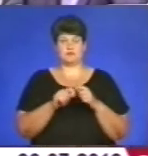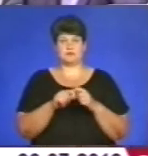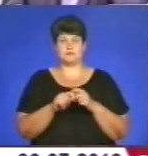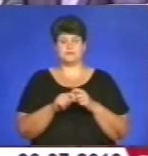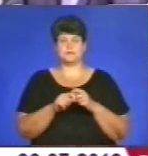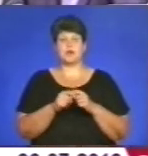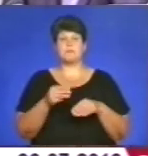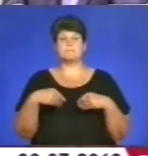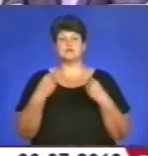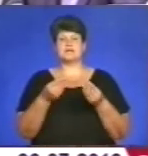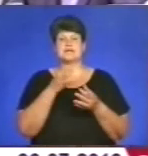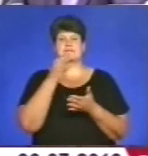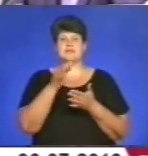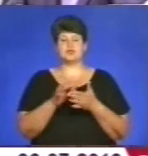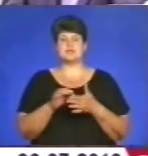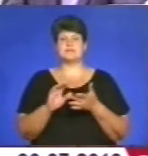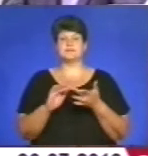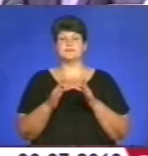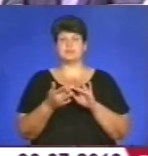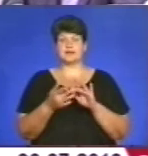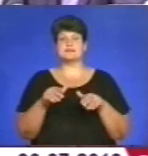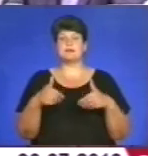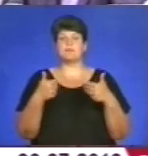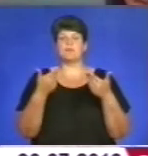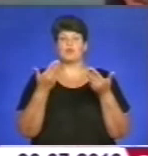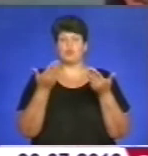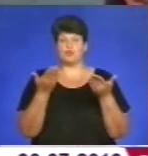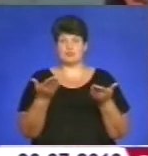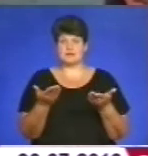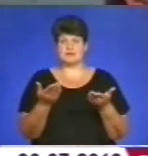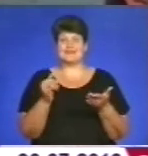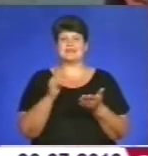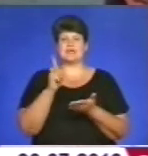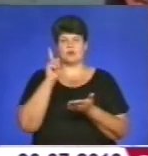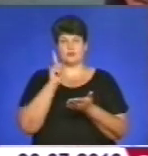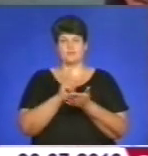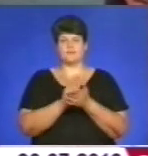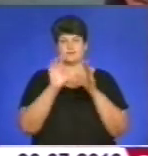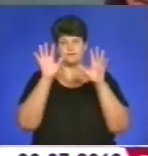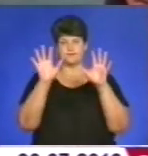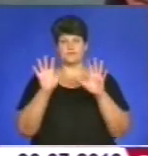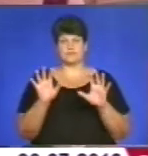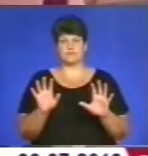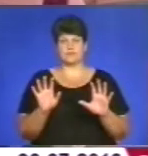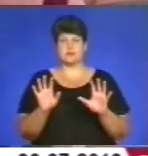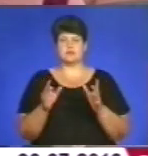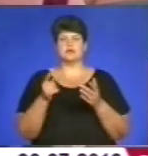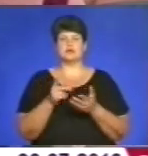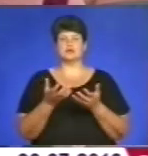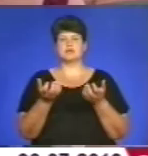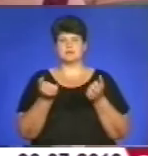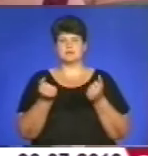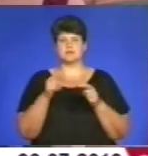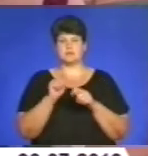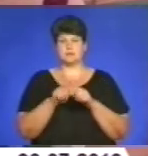Подання звітності в електронній формі – не лише рекомендація Міністерства доходів, але й законодавча норма, за дотриманням якої